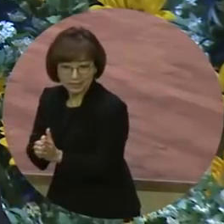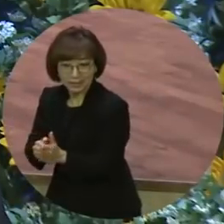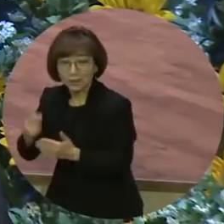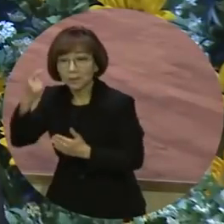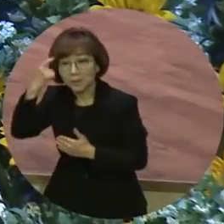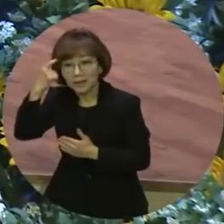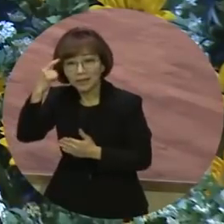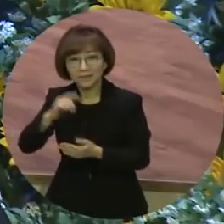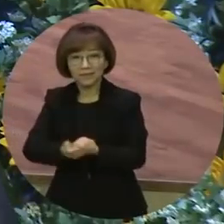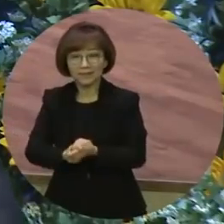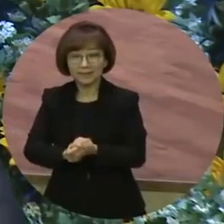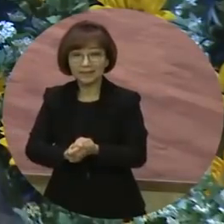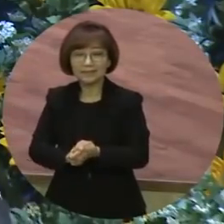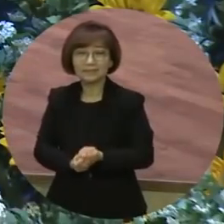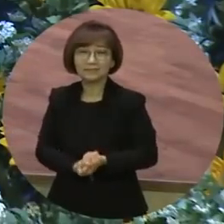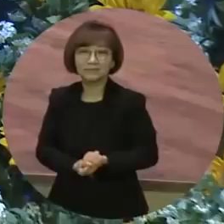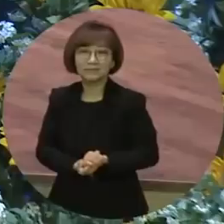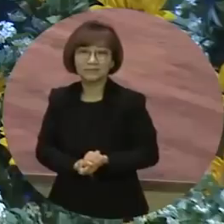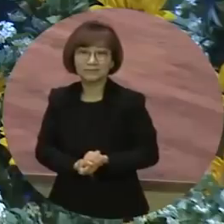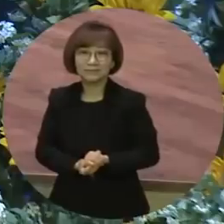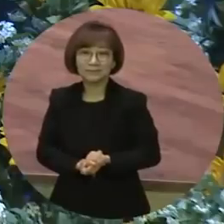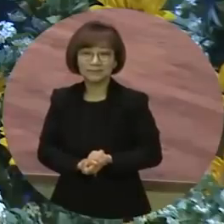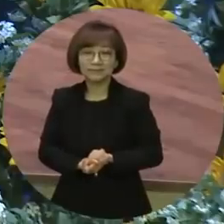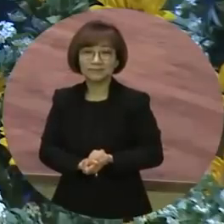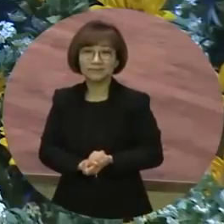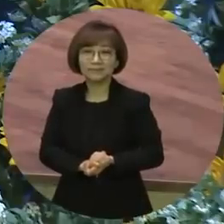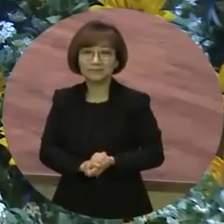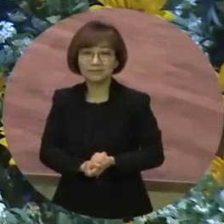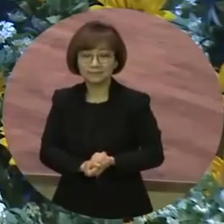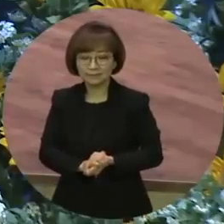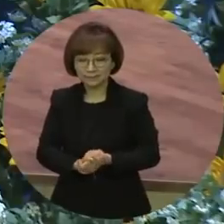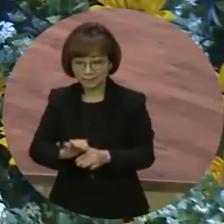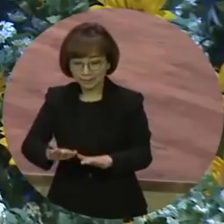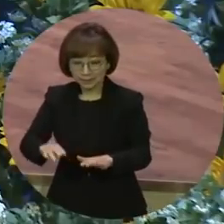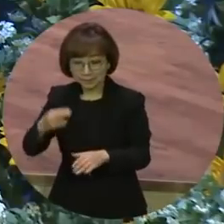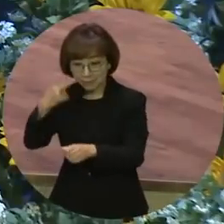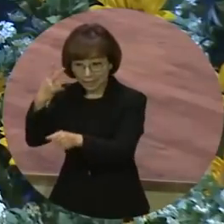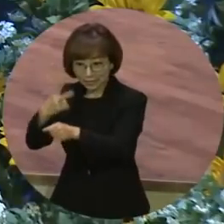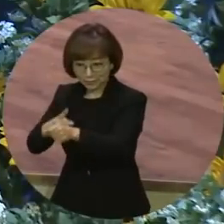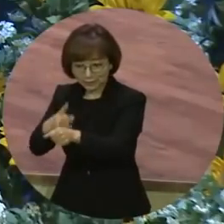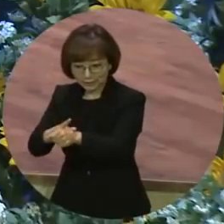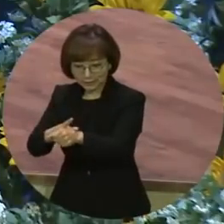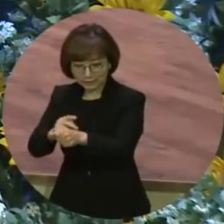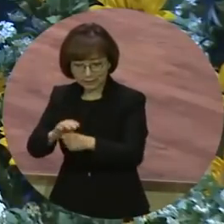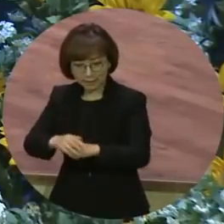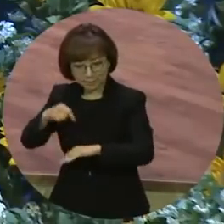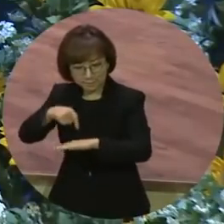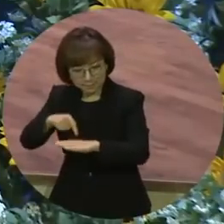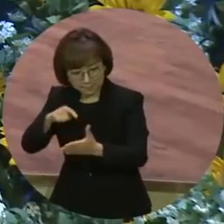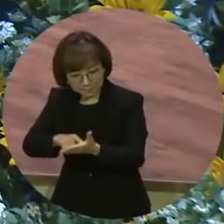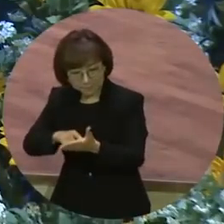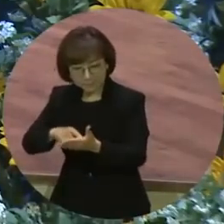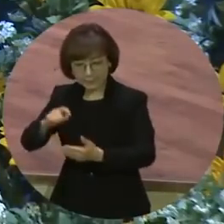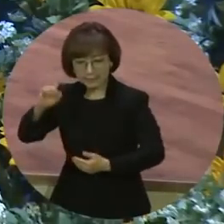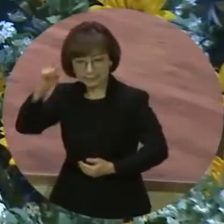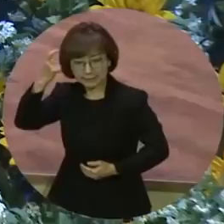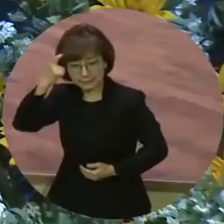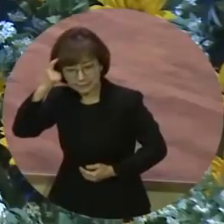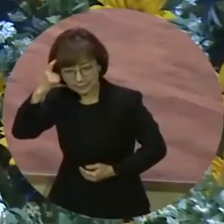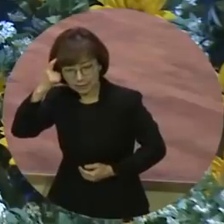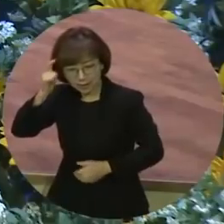당시 사도 바울은 마음의 생각의 모든 가슴 속에 선교에